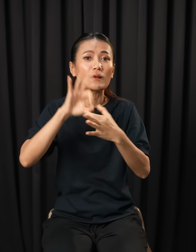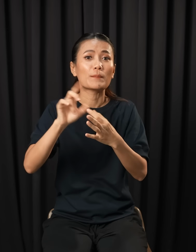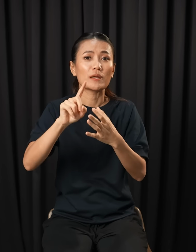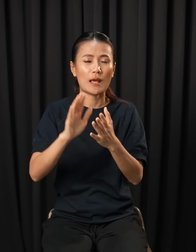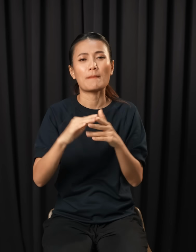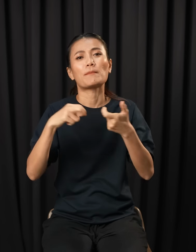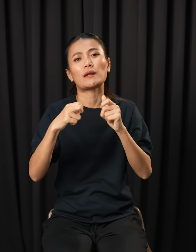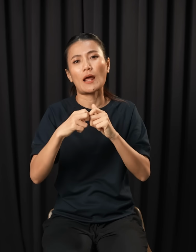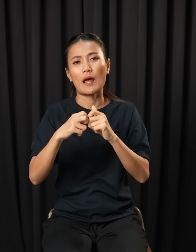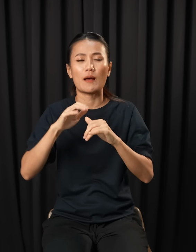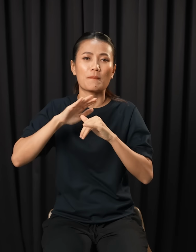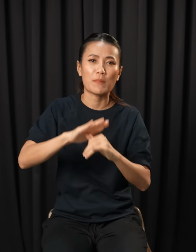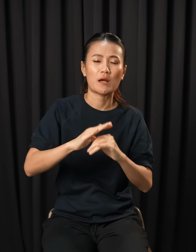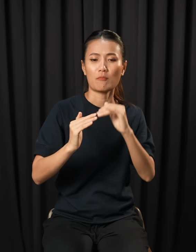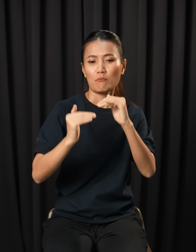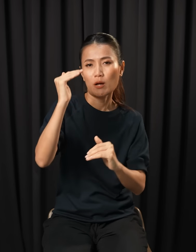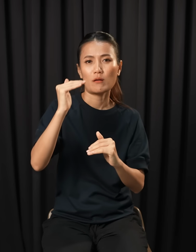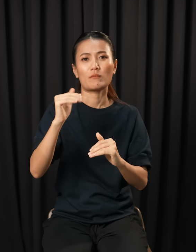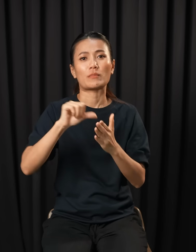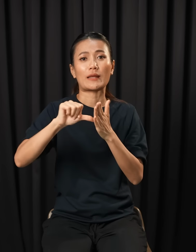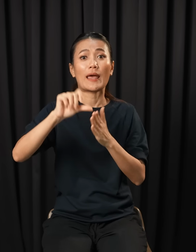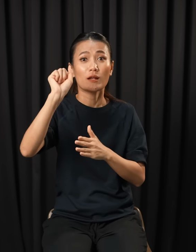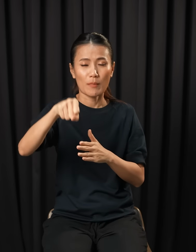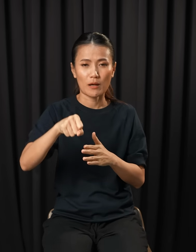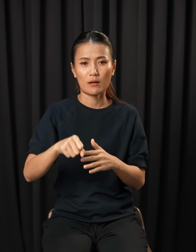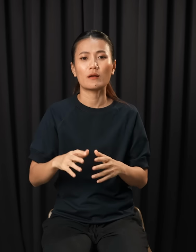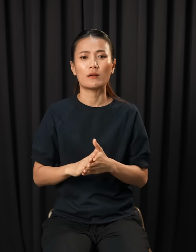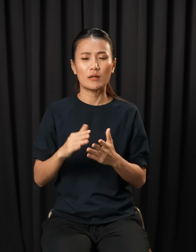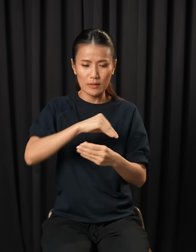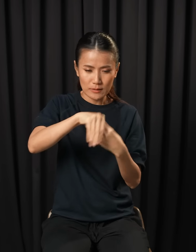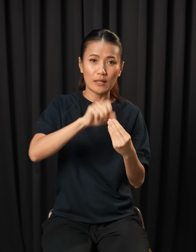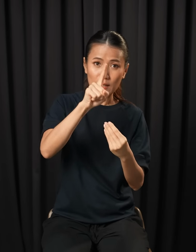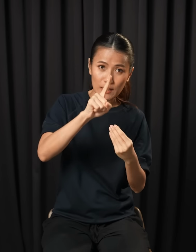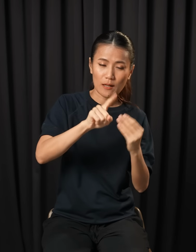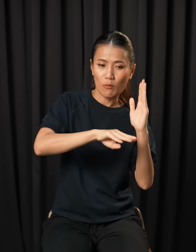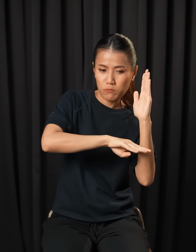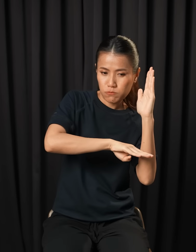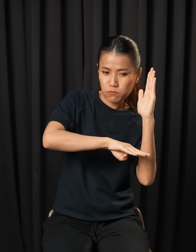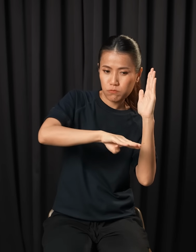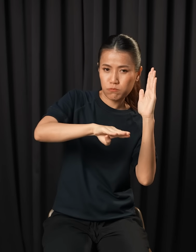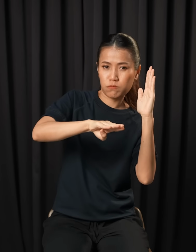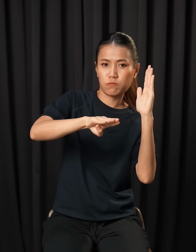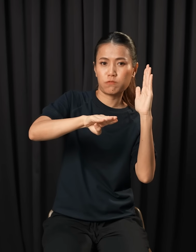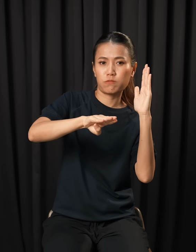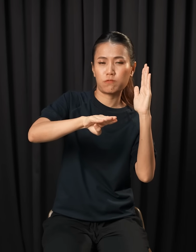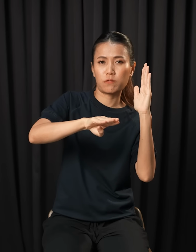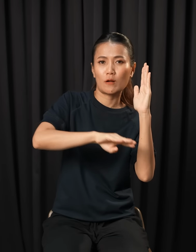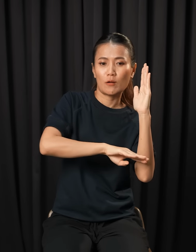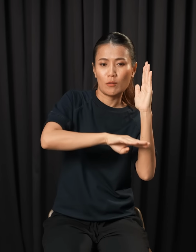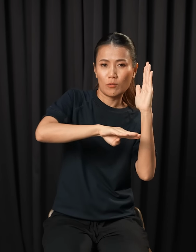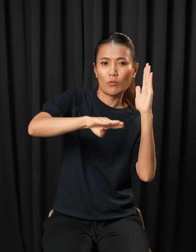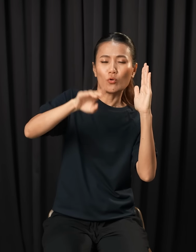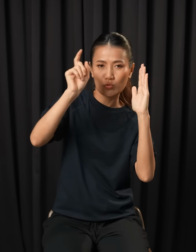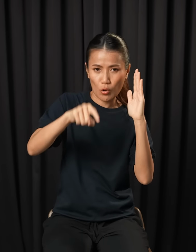ต่เรื่องหลักๆของนโยบายเนี่ยส่วนใหญ่แล้วก็จะมีการเน้นไปที่เรื่องของลดปัญหาความเหลื่อมล้ำเรื่องของที่ดินสักหน่อยไหมคะ คือผมคิดว่าเศรษฐกิจ